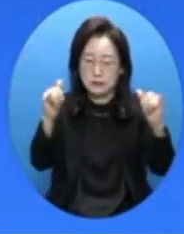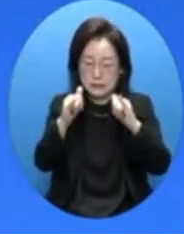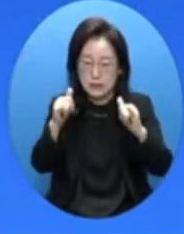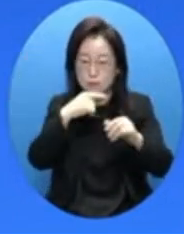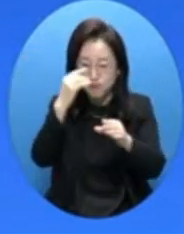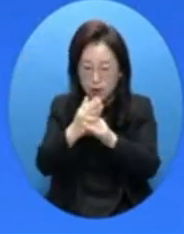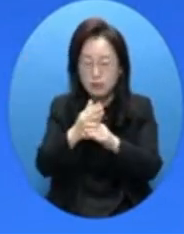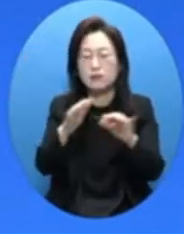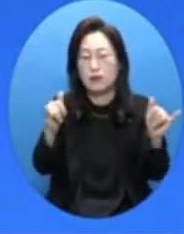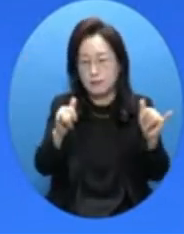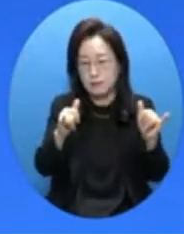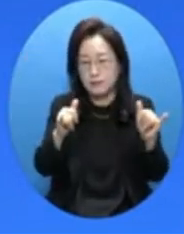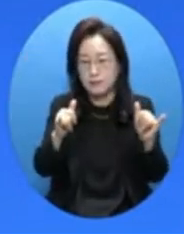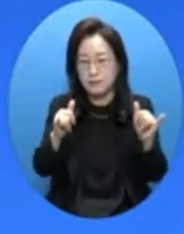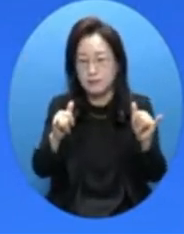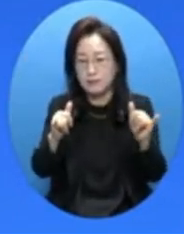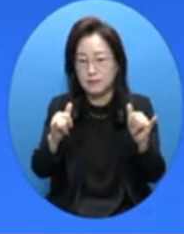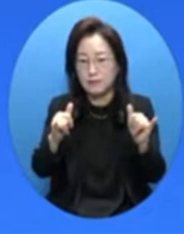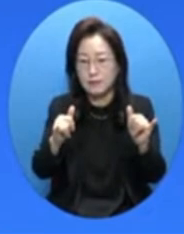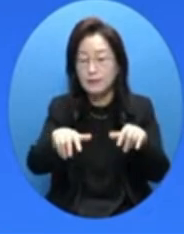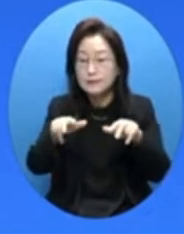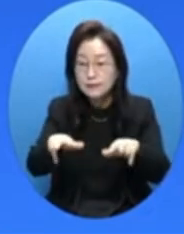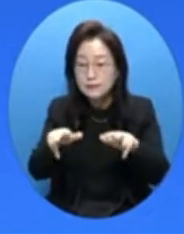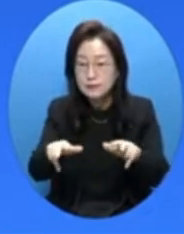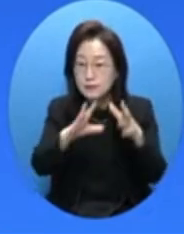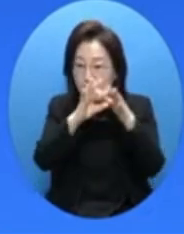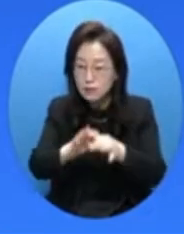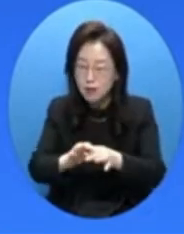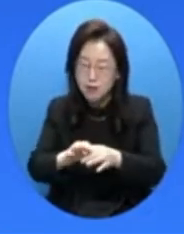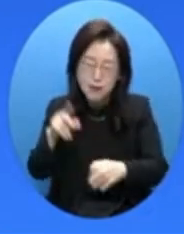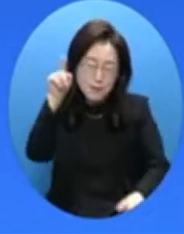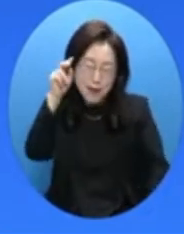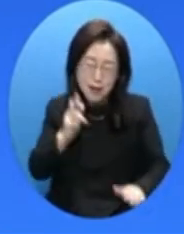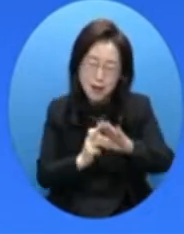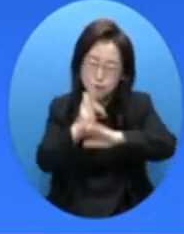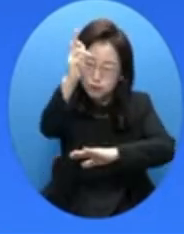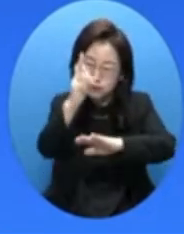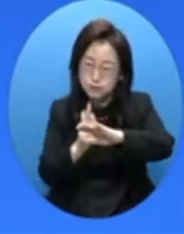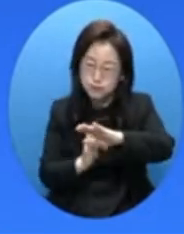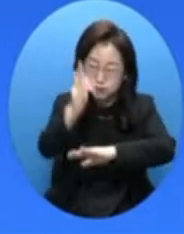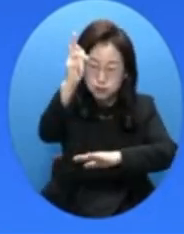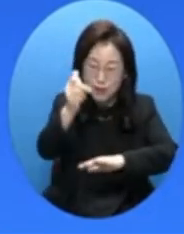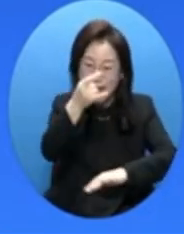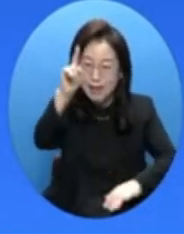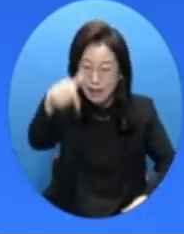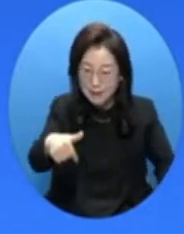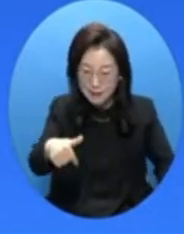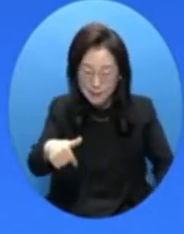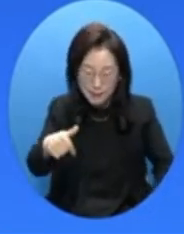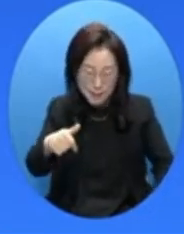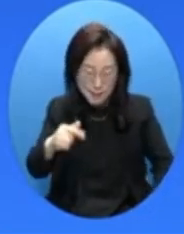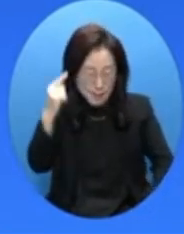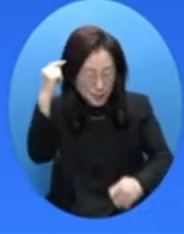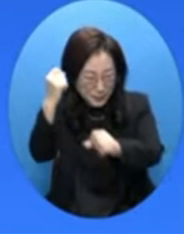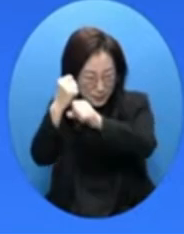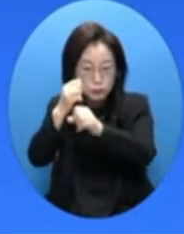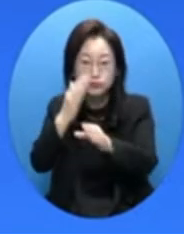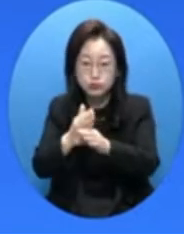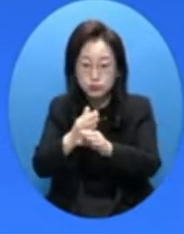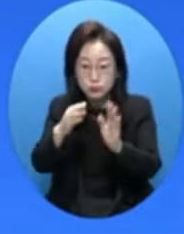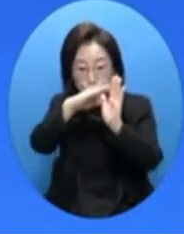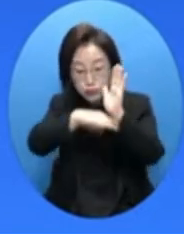북한 주민들이 살고 있으면서 지금도 날마다 미사일을 쏘고 핵을 개발하고 있는데 우리